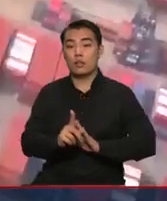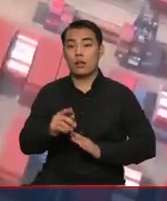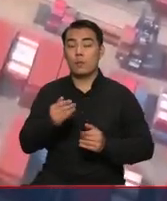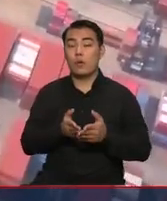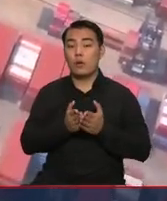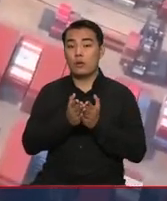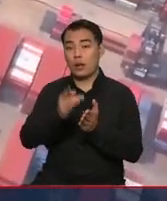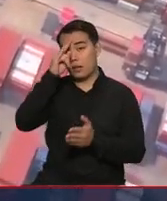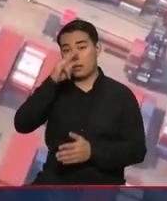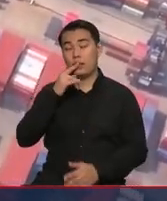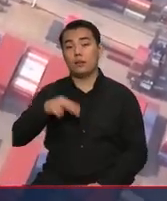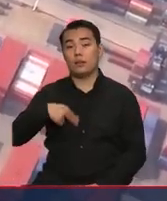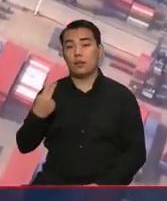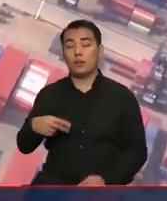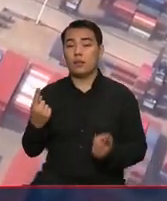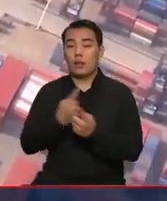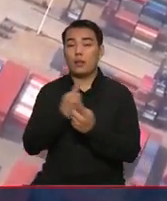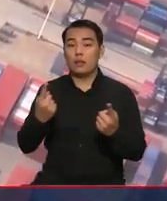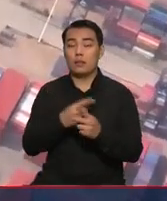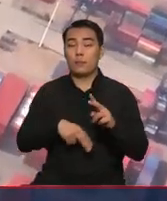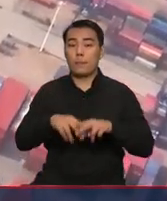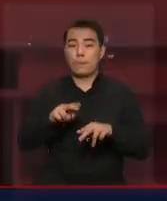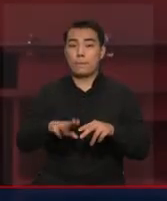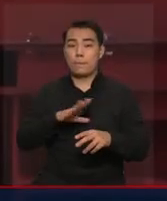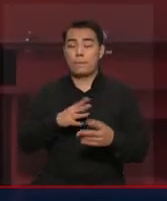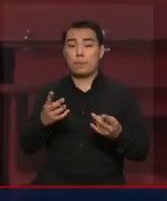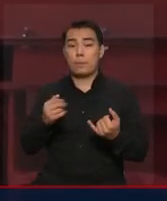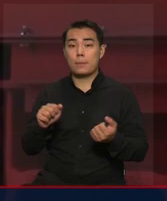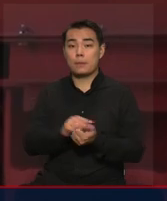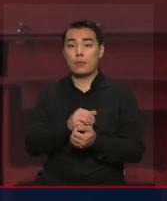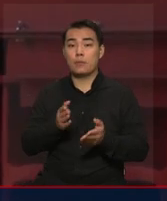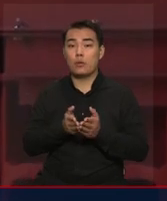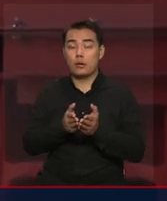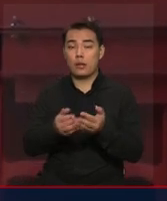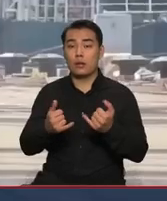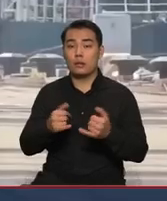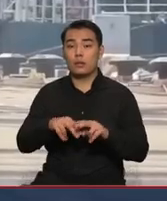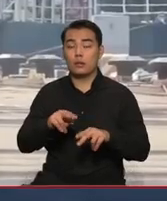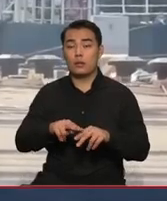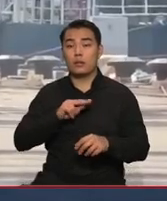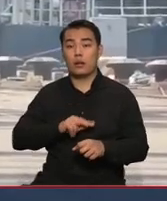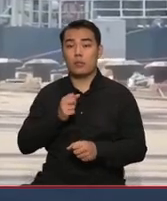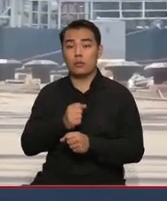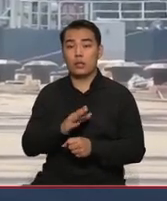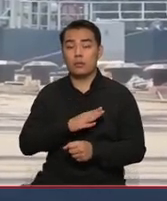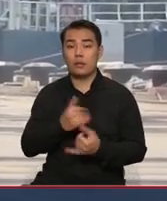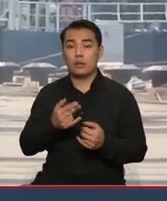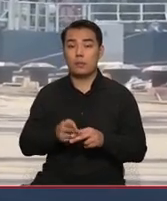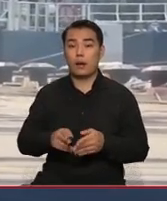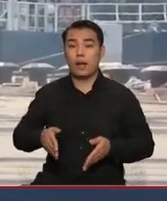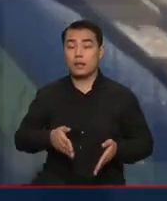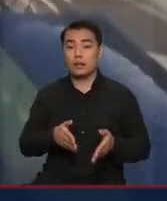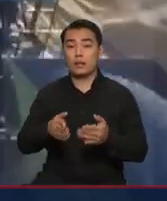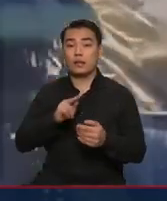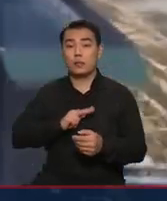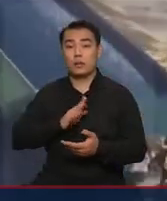портында Қазақ-Қытай логистика орталығы құрылды. Қорғас-Құрғақ порты іске қосылды. Батыс Еуропа, Батыс-Қытай транзиттік магистралі жұмыс істеп тұр.